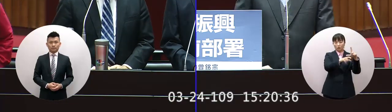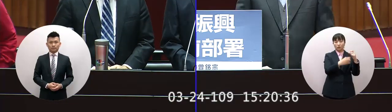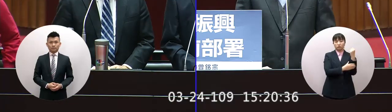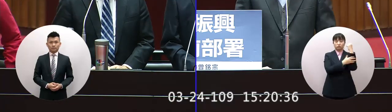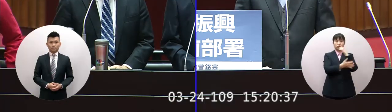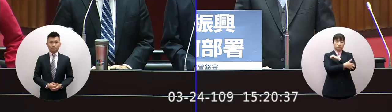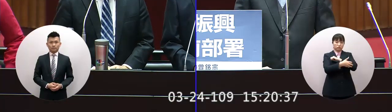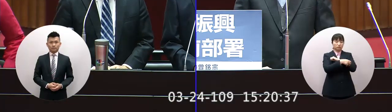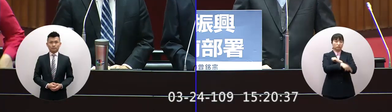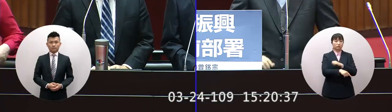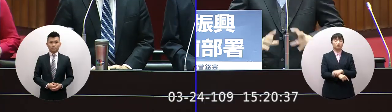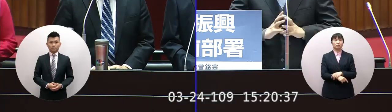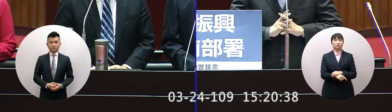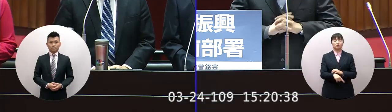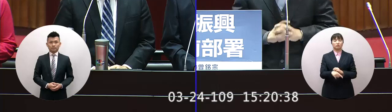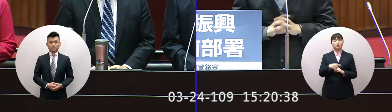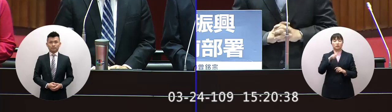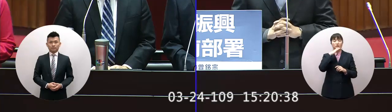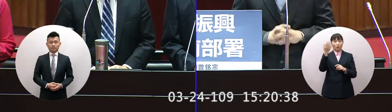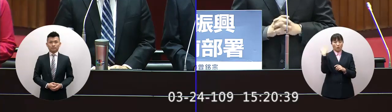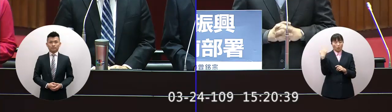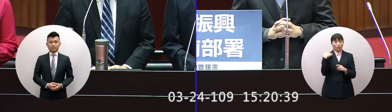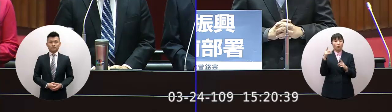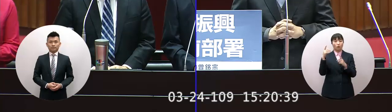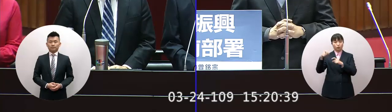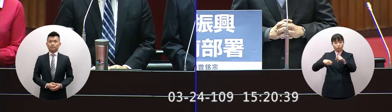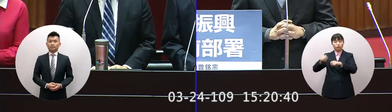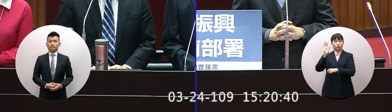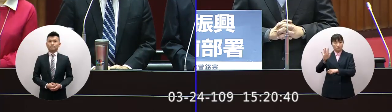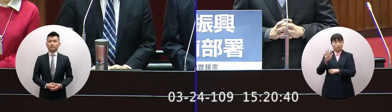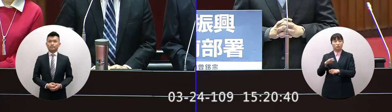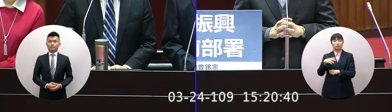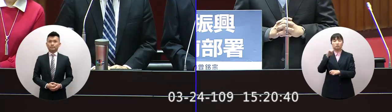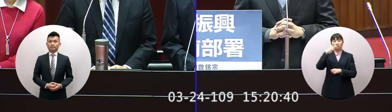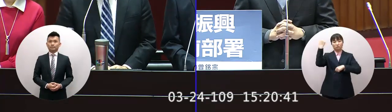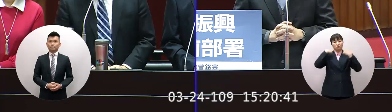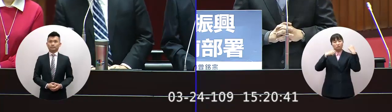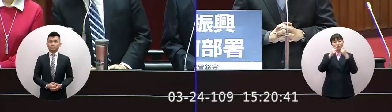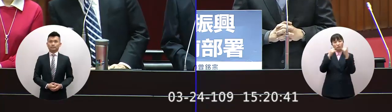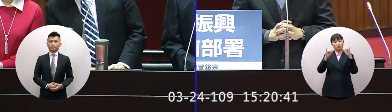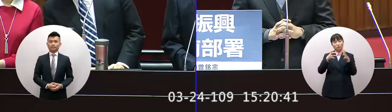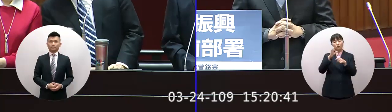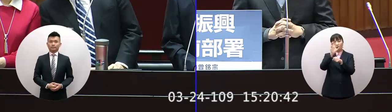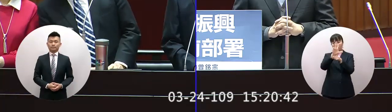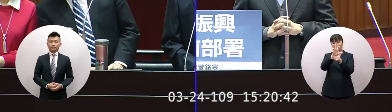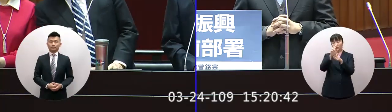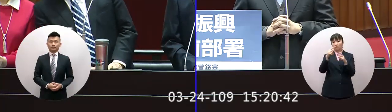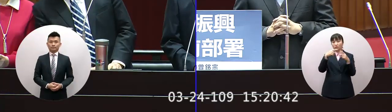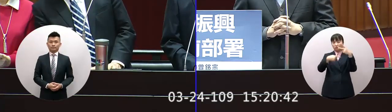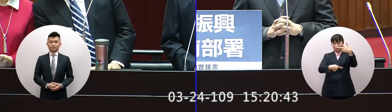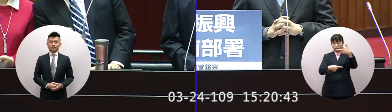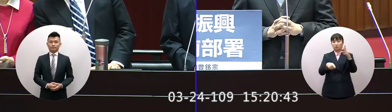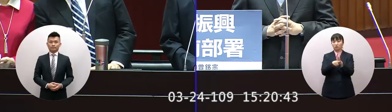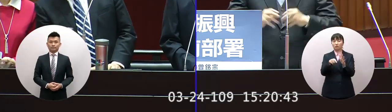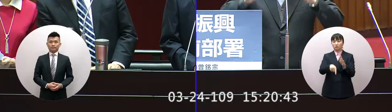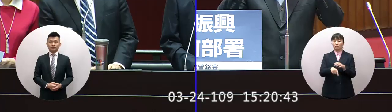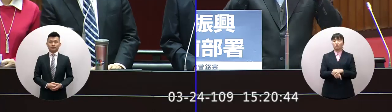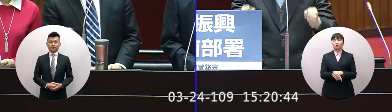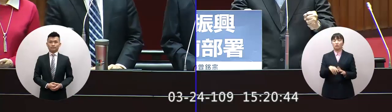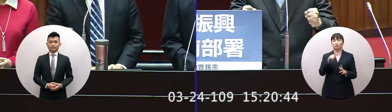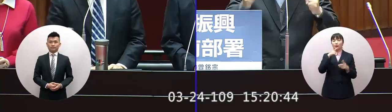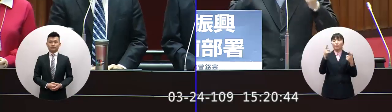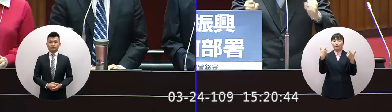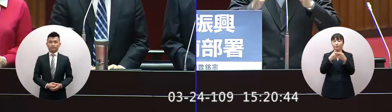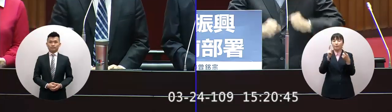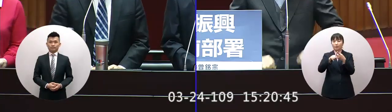业挺劳工。这是过去有的政策，早在民国88年7月1号的时候，为